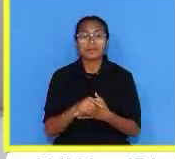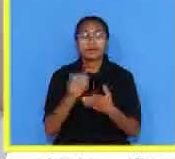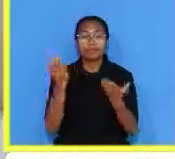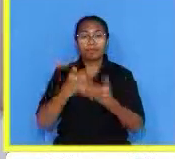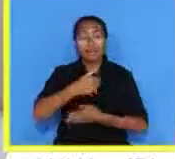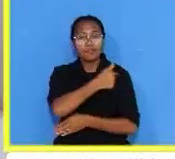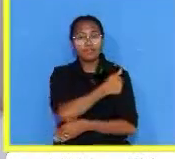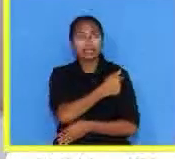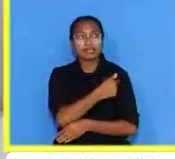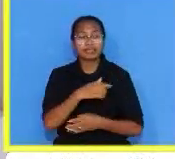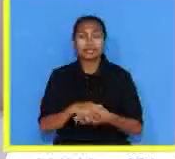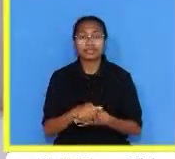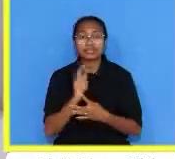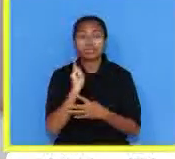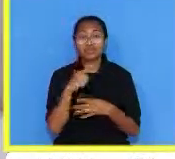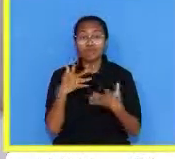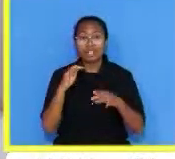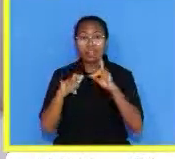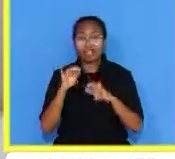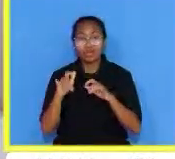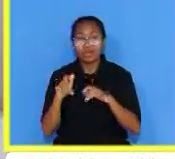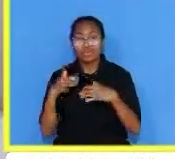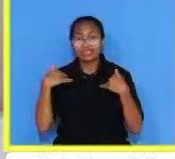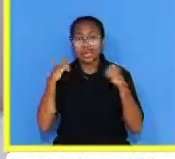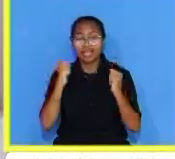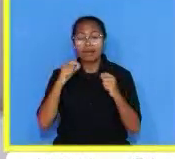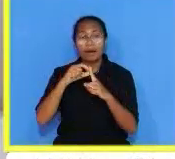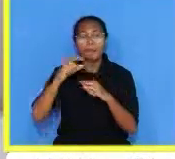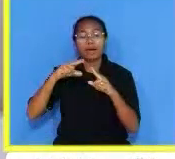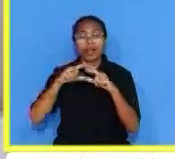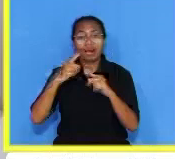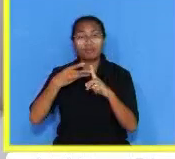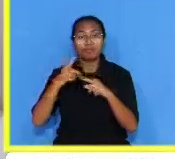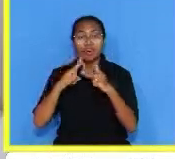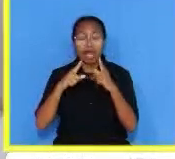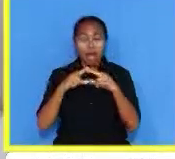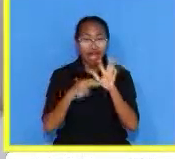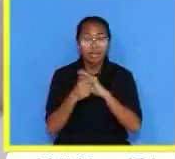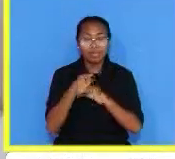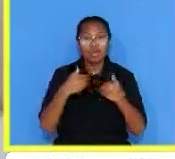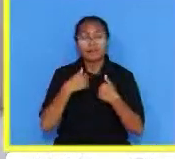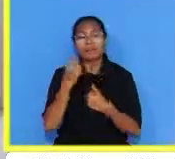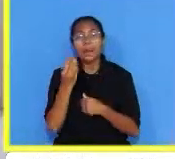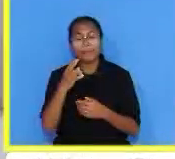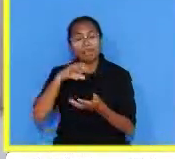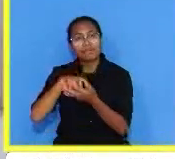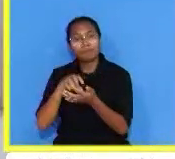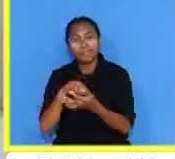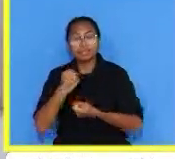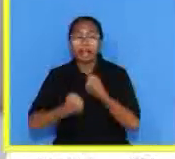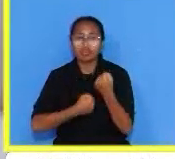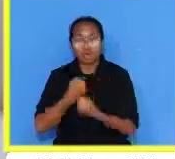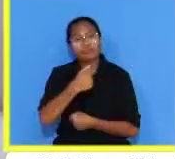memberikan vaksinasi. Juga kantor kesehatan pelabuhan ada di beberapa tempat itu mereka melakukan vaksinasi.